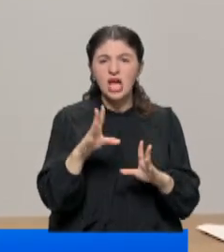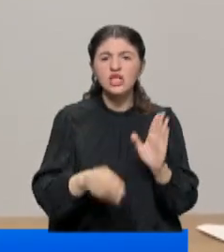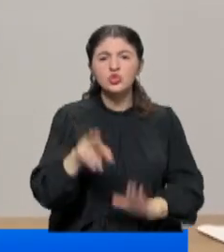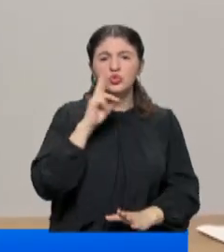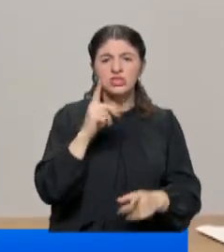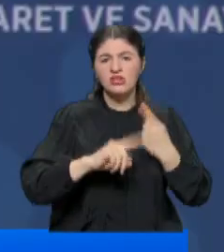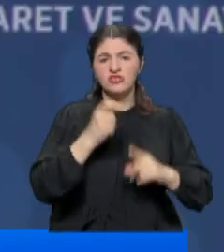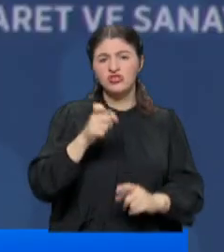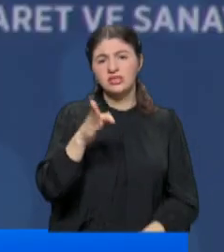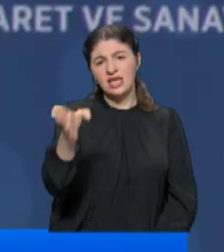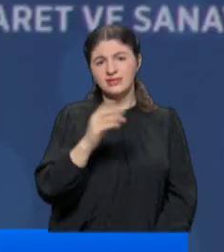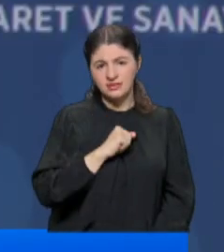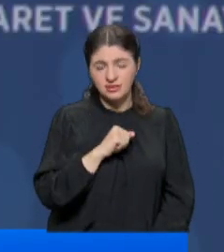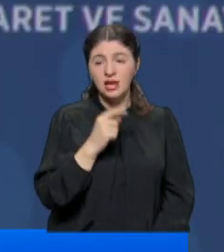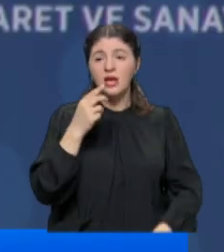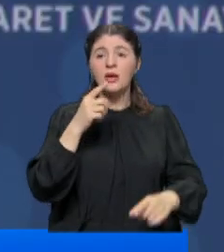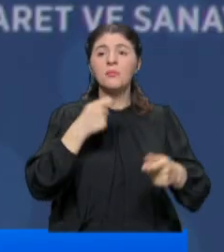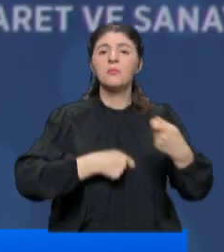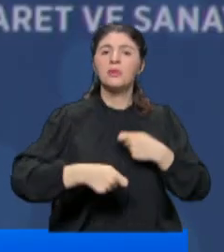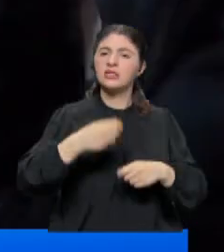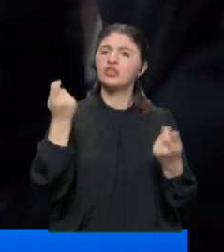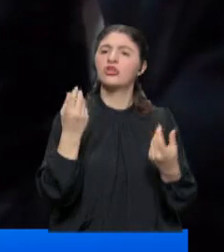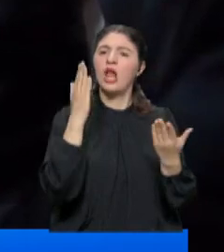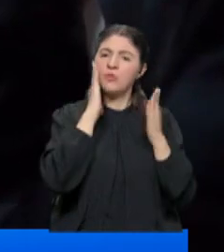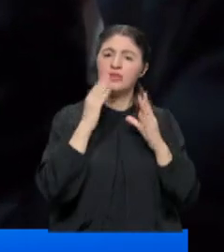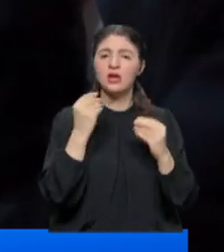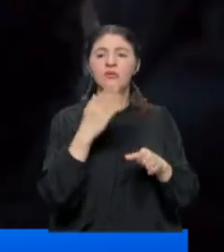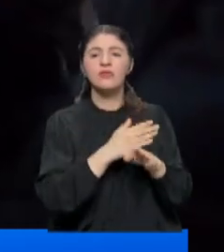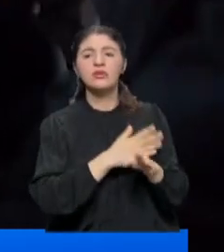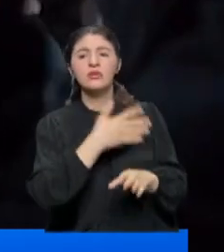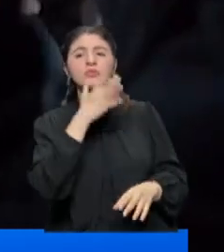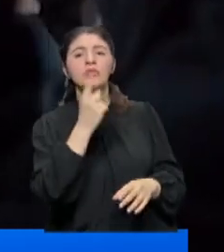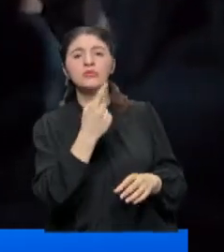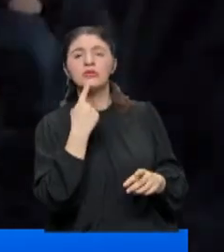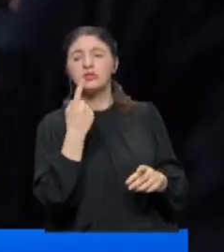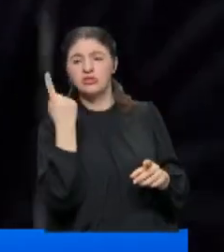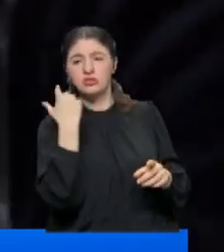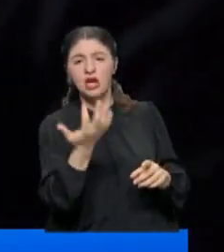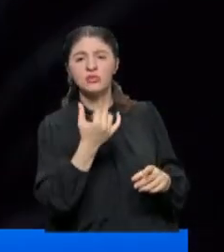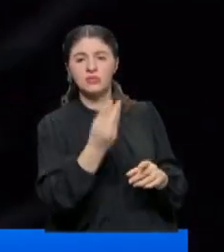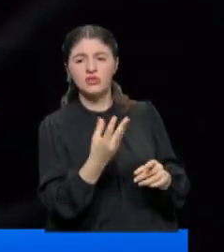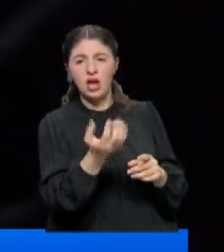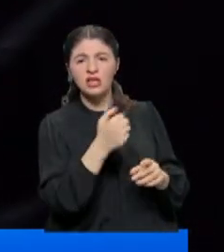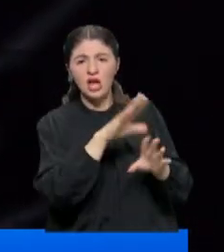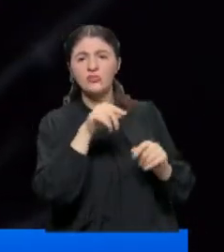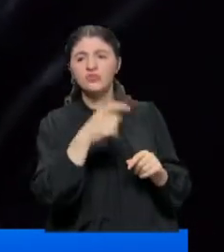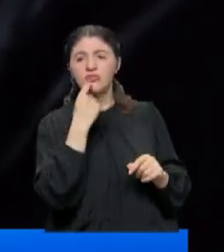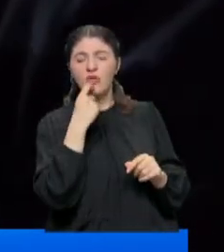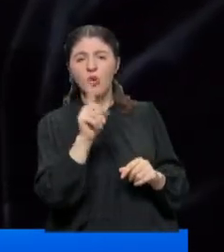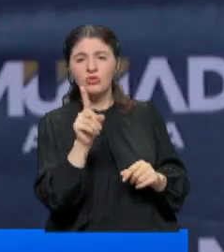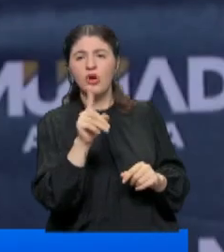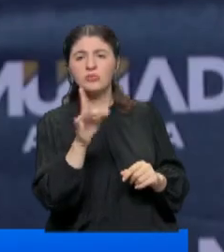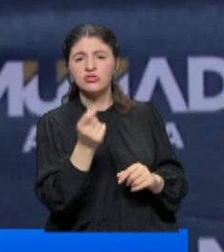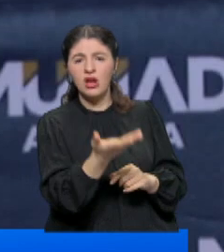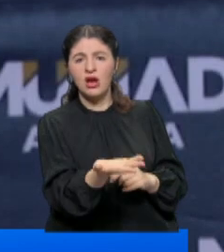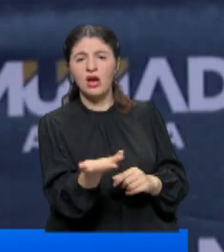son siyasetçisin. Piyasada işler elhamdülillah iyi. Vatandaş bilmiyor mu? Geçen dönemde aldığın 5 liraya aldığın her şey bu sene 10 lira 15